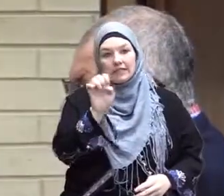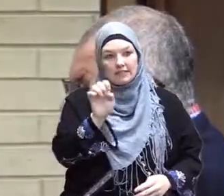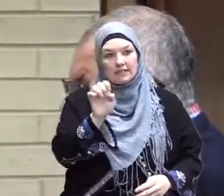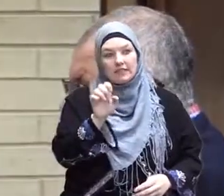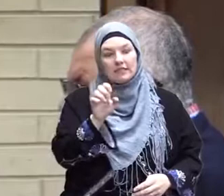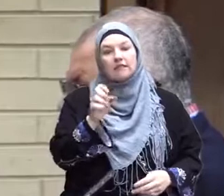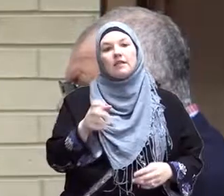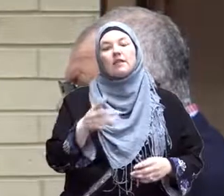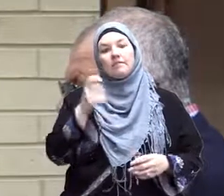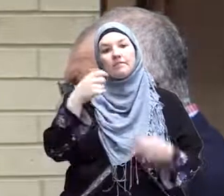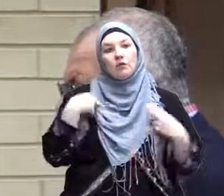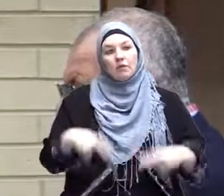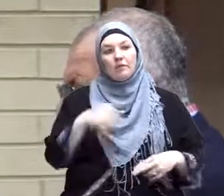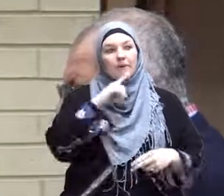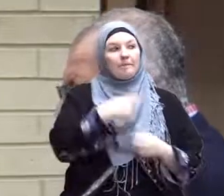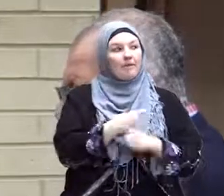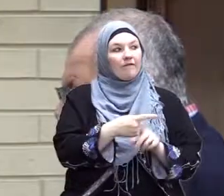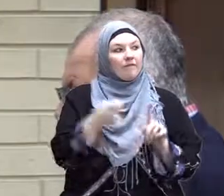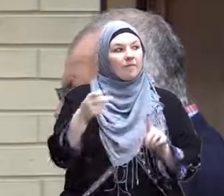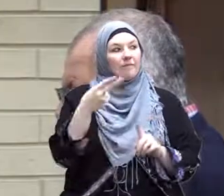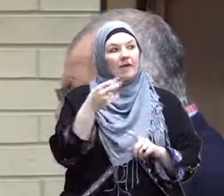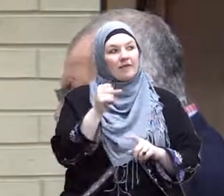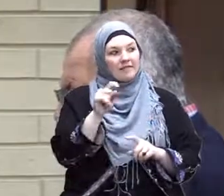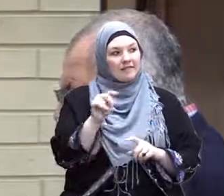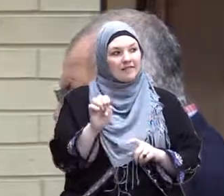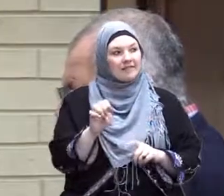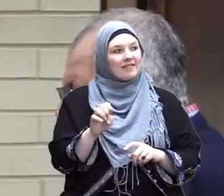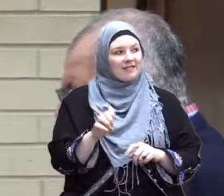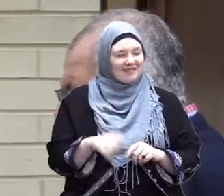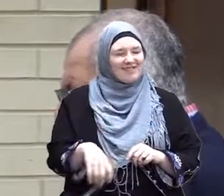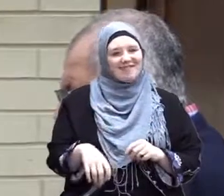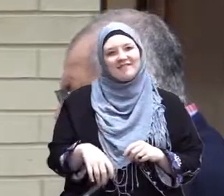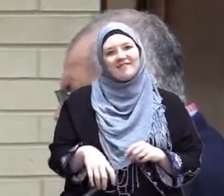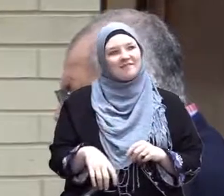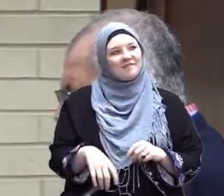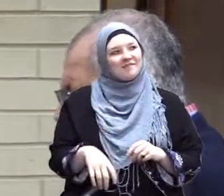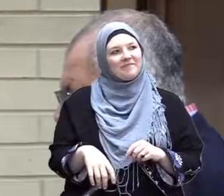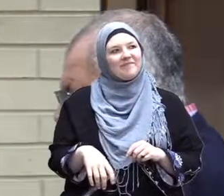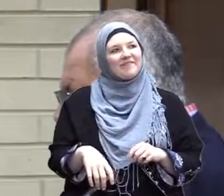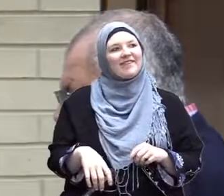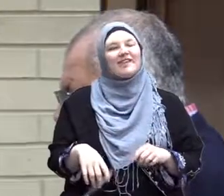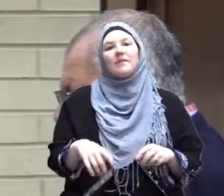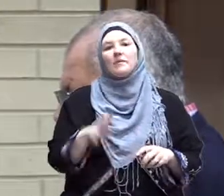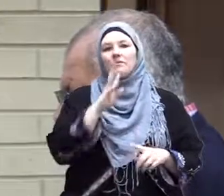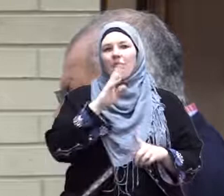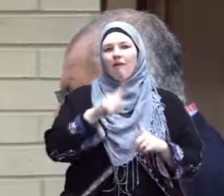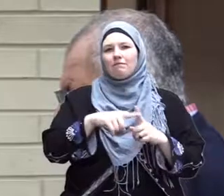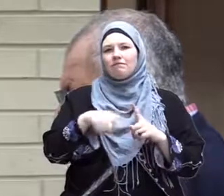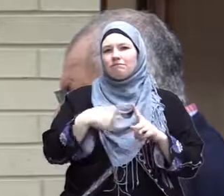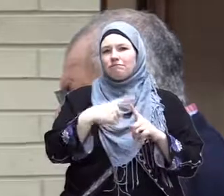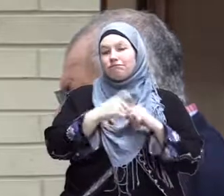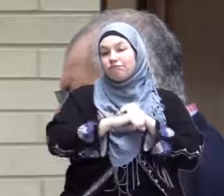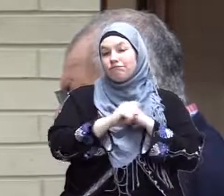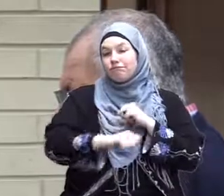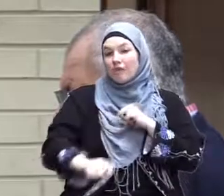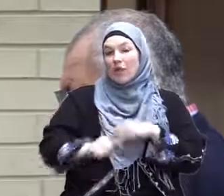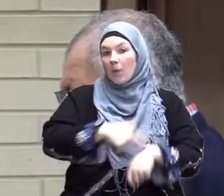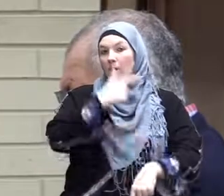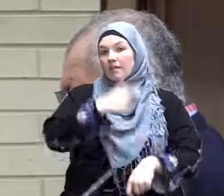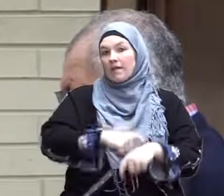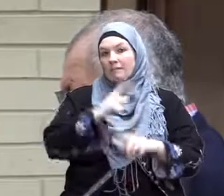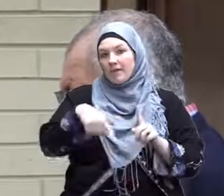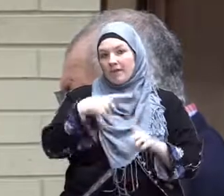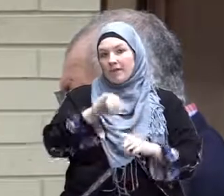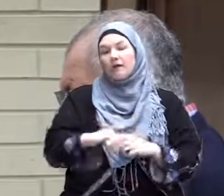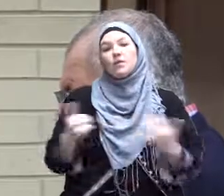in haste. خُلِقَ الْإِنسَانُ مِنْ عَجَلٍ. We spoke at length about this.